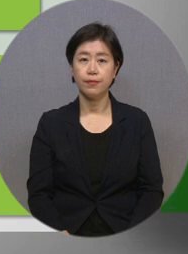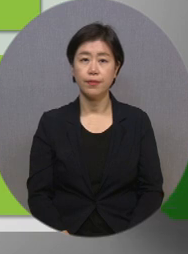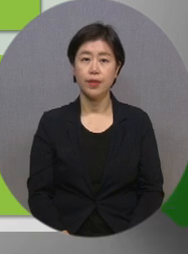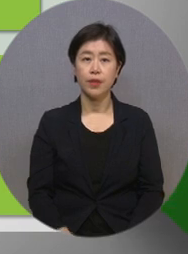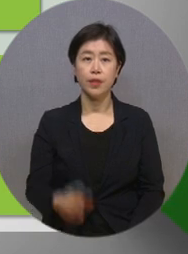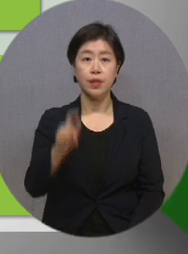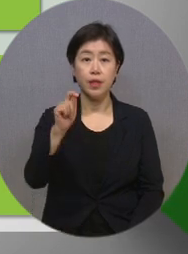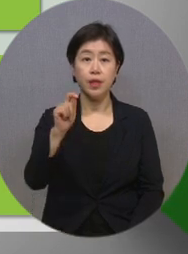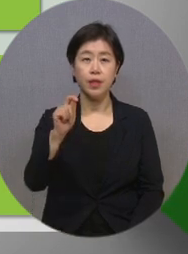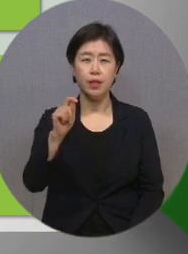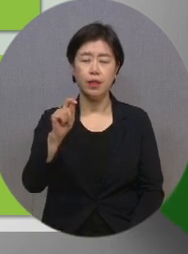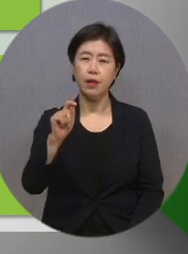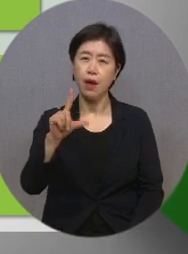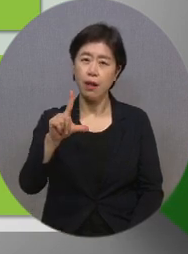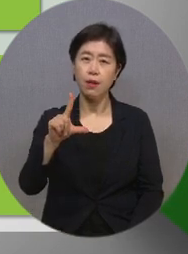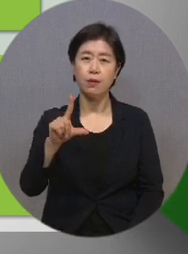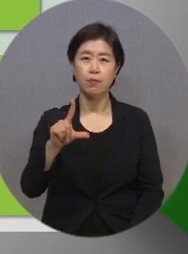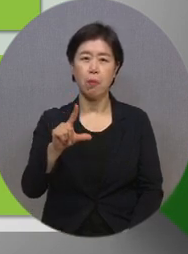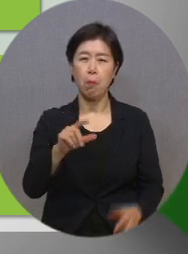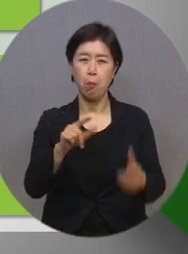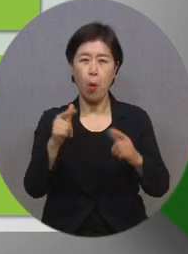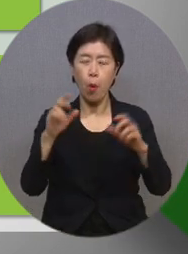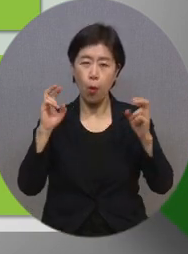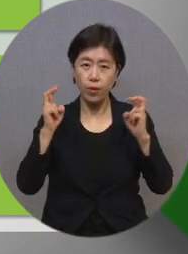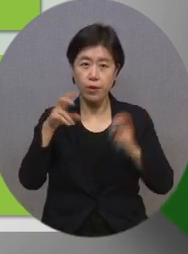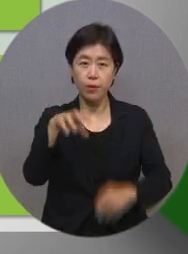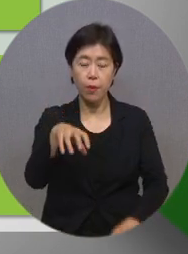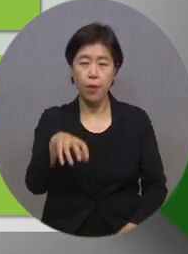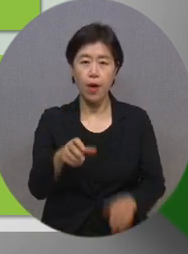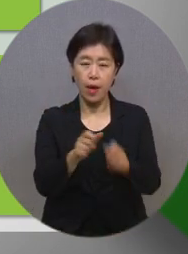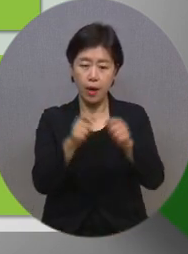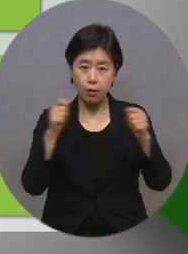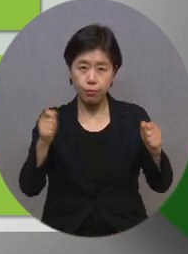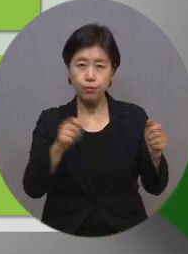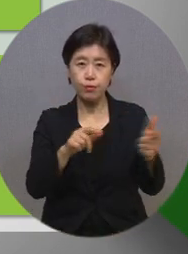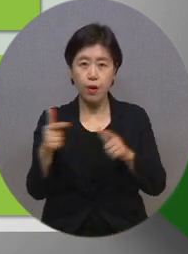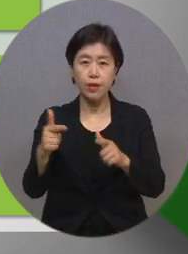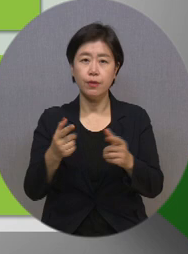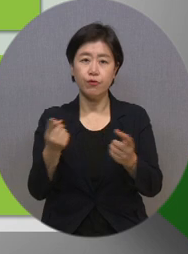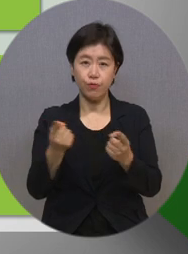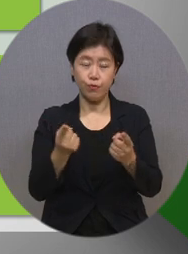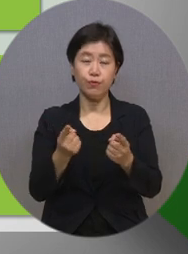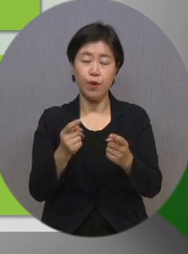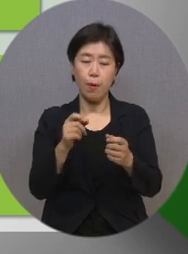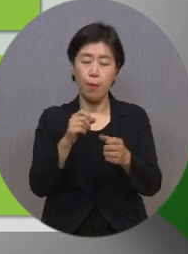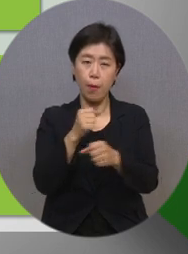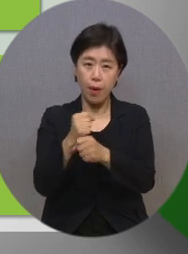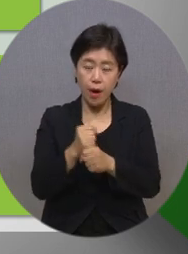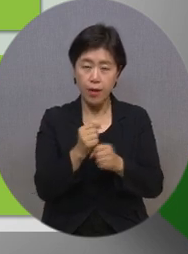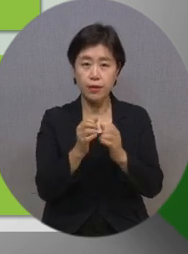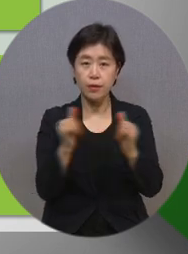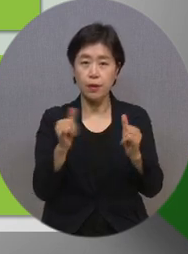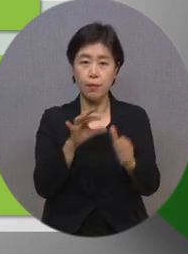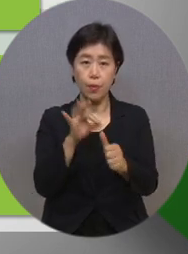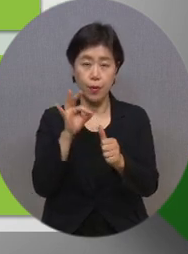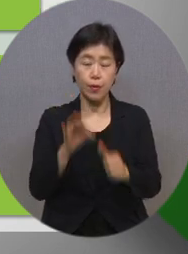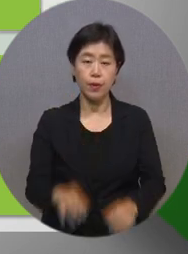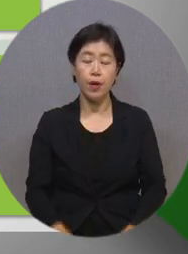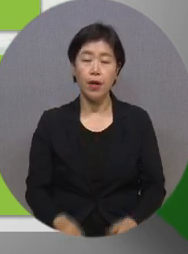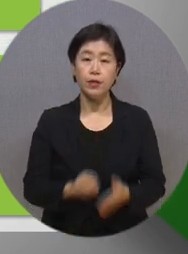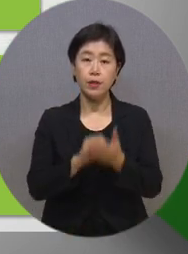TL 머티리얼에서 가구 및 기타 제조 분야 단순 종사원을 모집합니다. 접수 마감일은